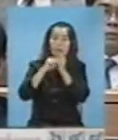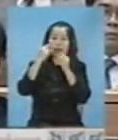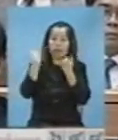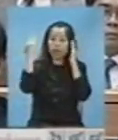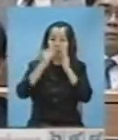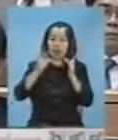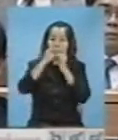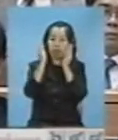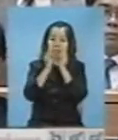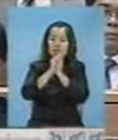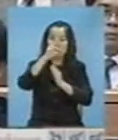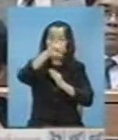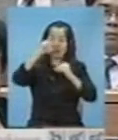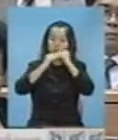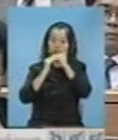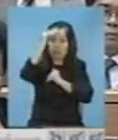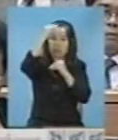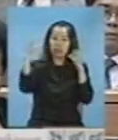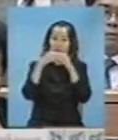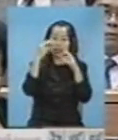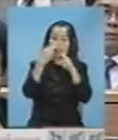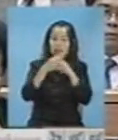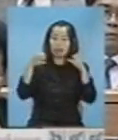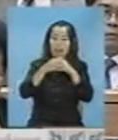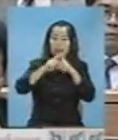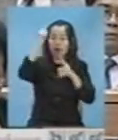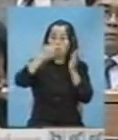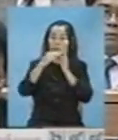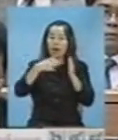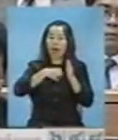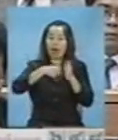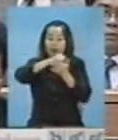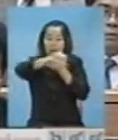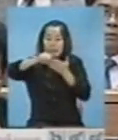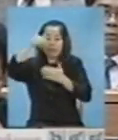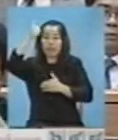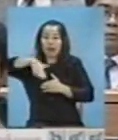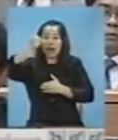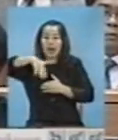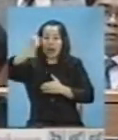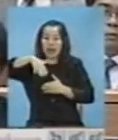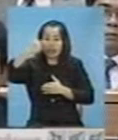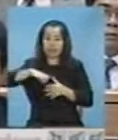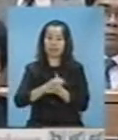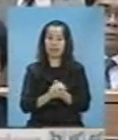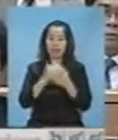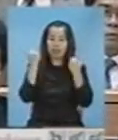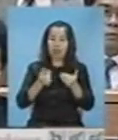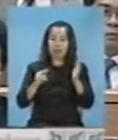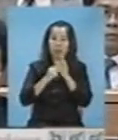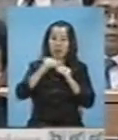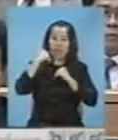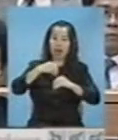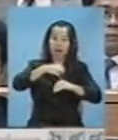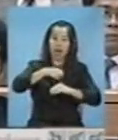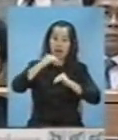ได้เกิน300เสียงในพรรคเดียวกันป้องกันการถอนตัวจากการร่วมรัฐบาลเพื่อคงความเกิน300